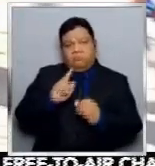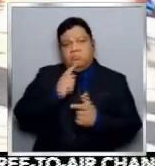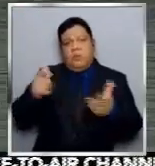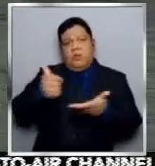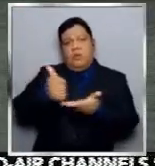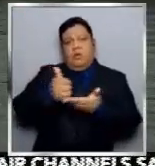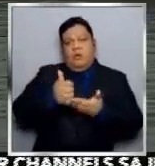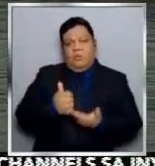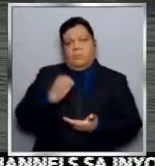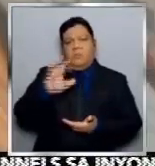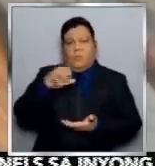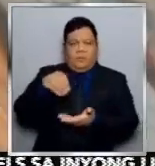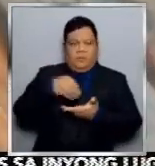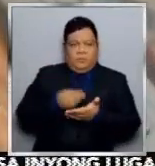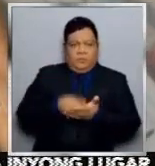na ayuda.